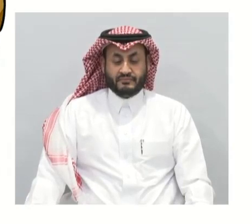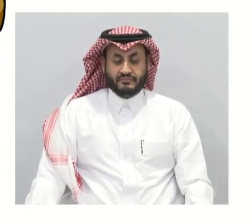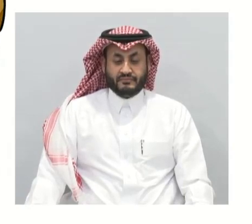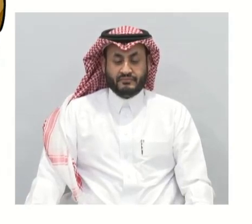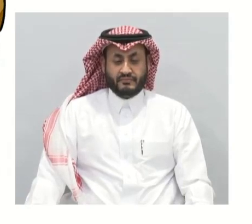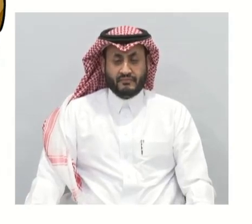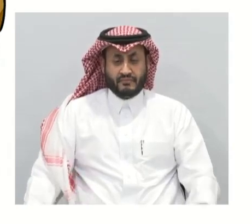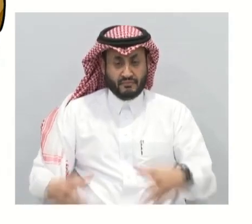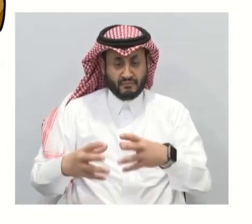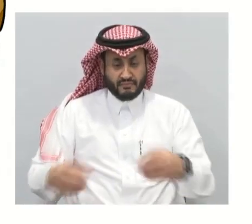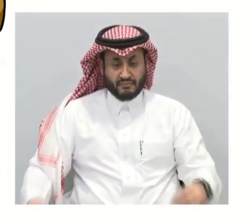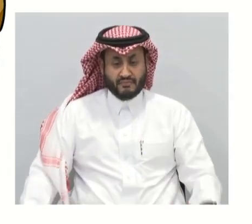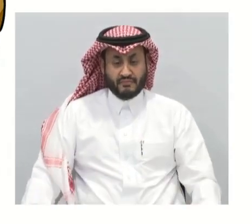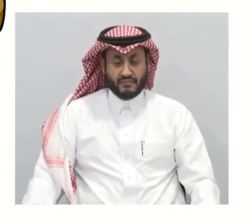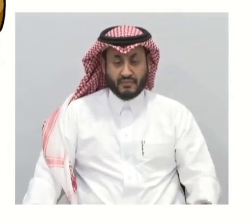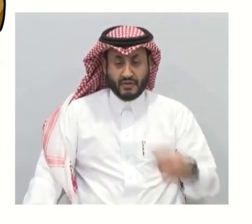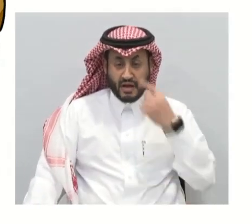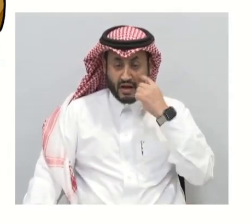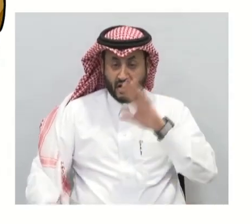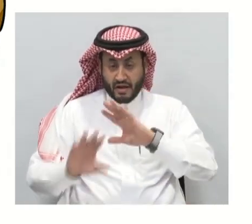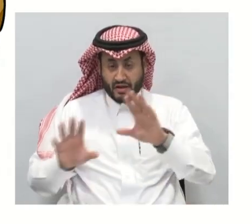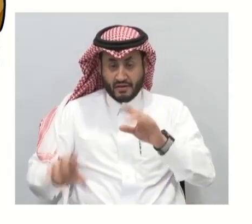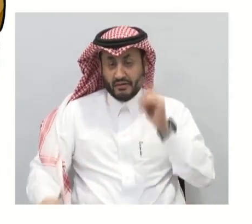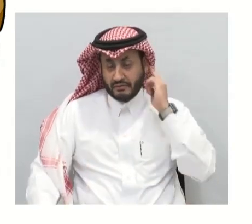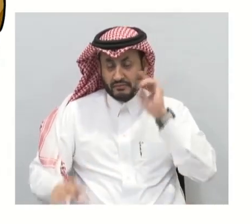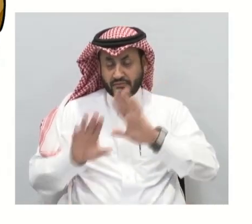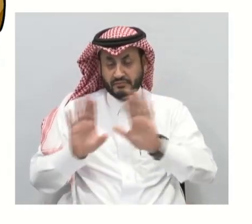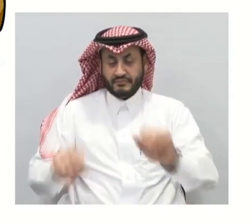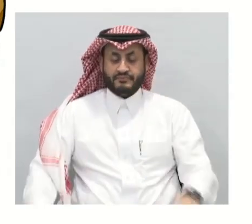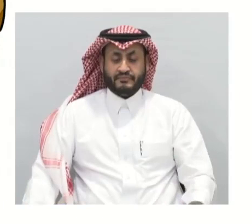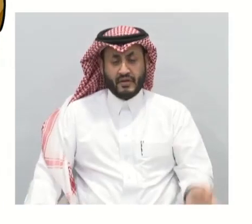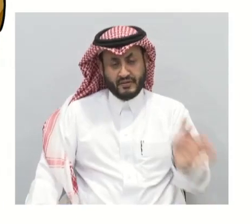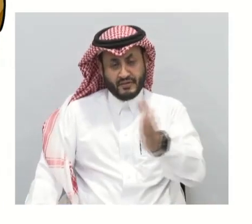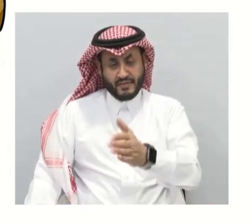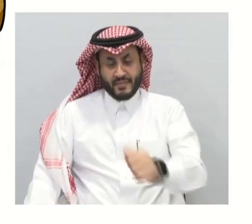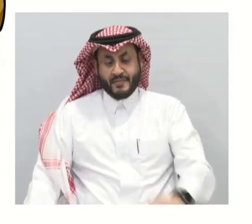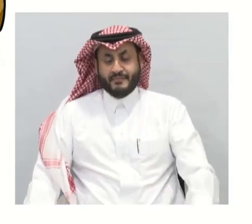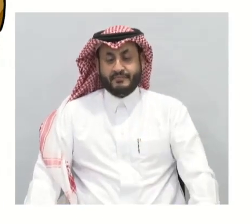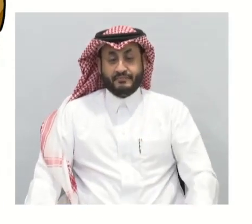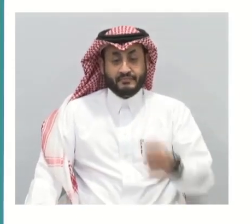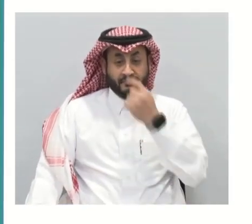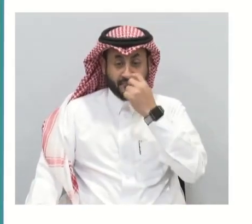انتهينا من البصل الان الشمس